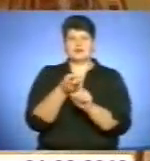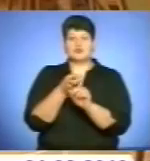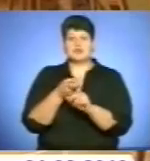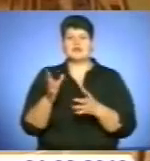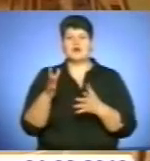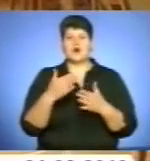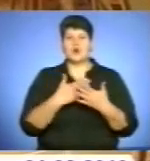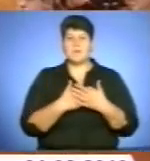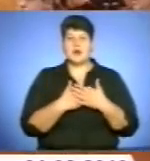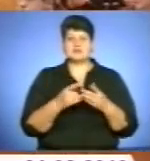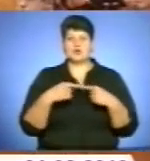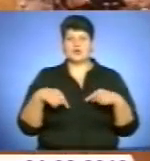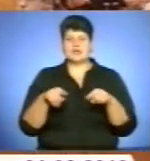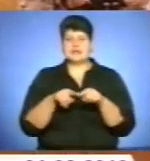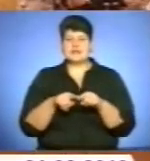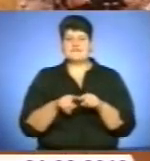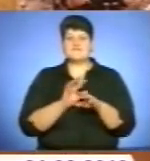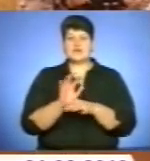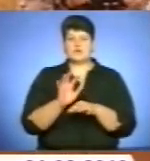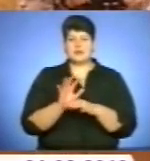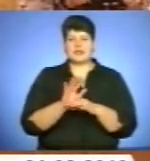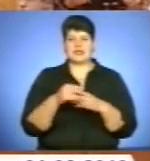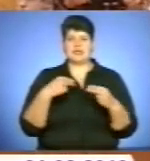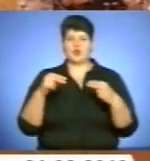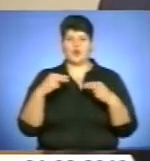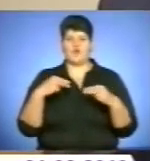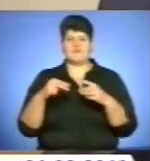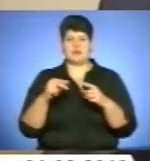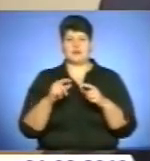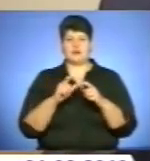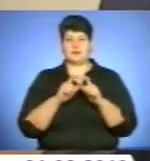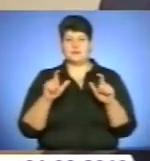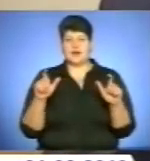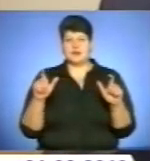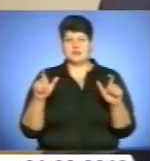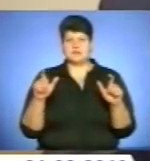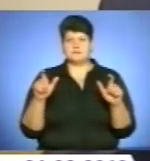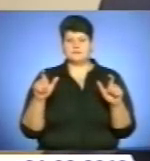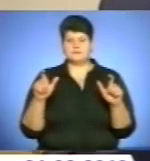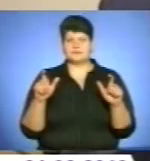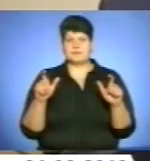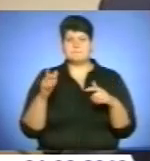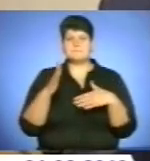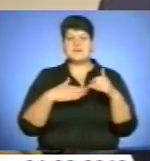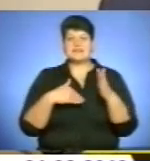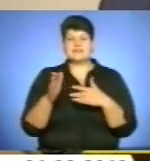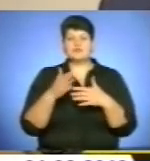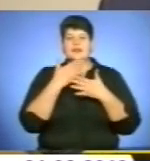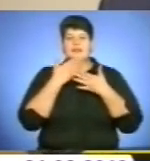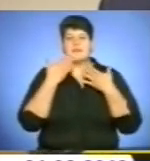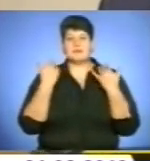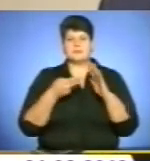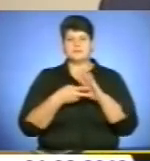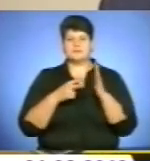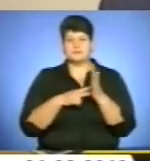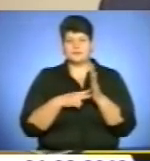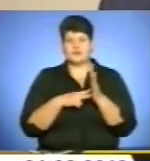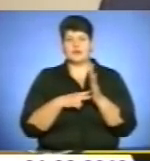захисту прав споживачів, виробників і торгові мережі. Практична відсутність планування розміщення